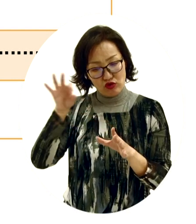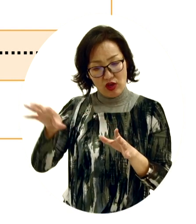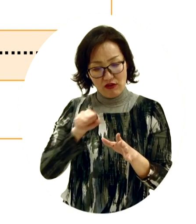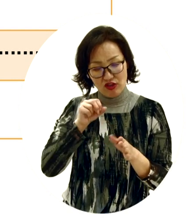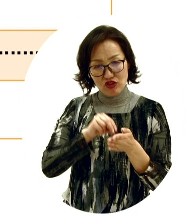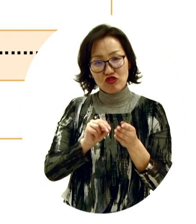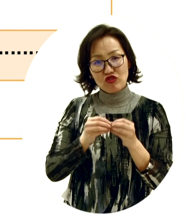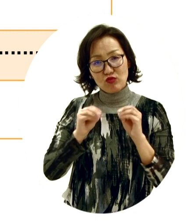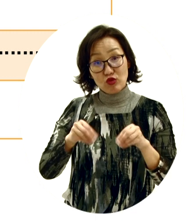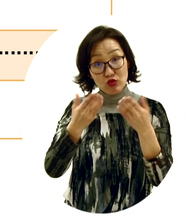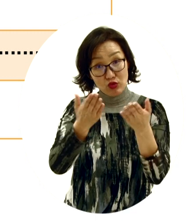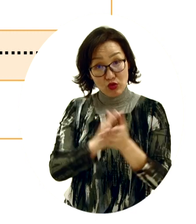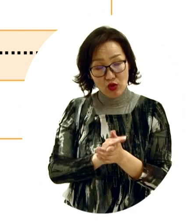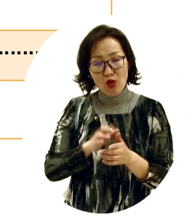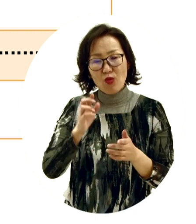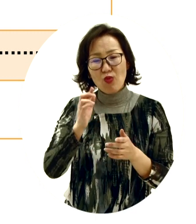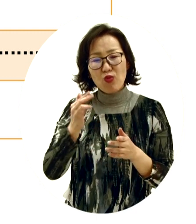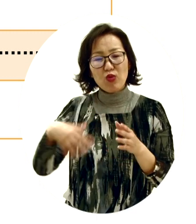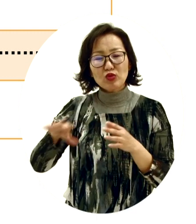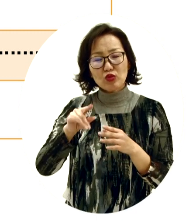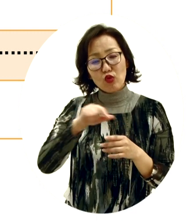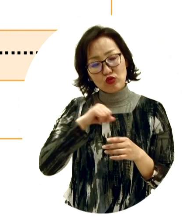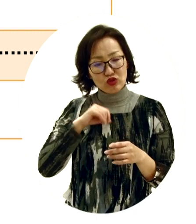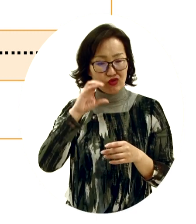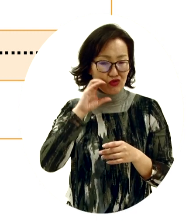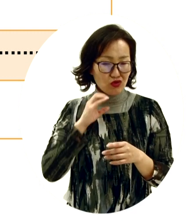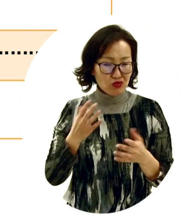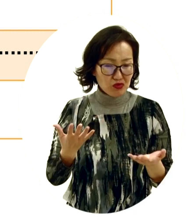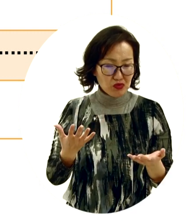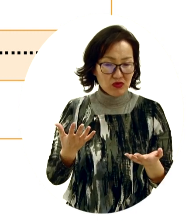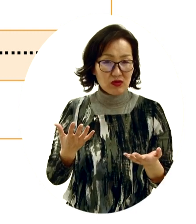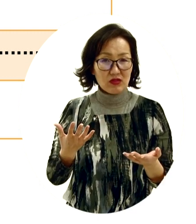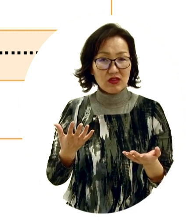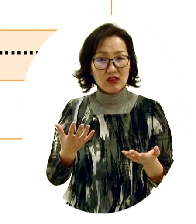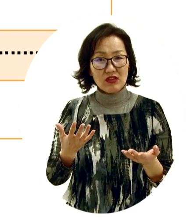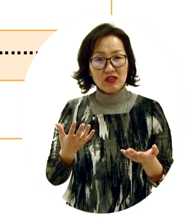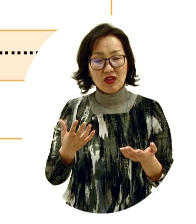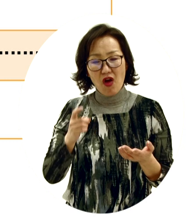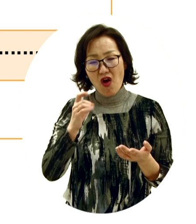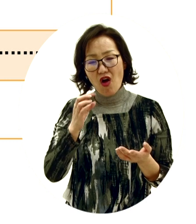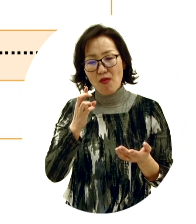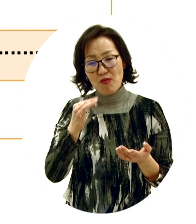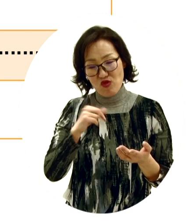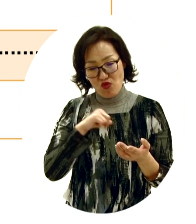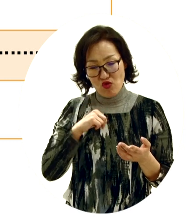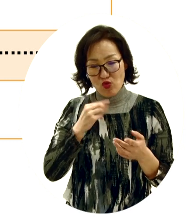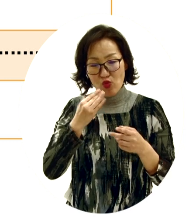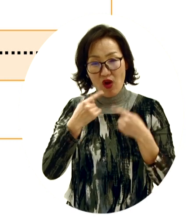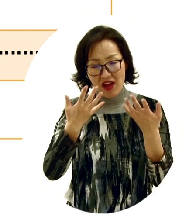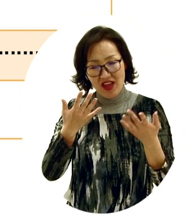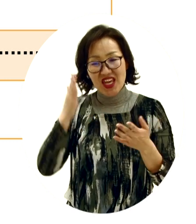хийж болно. Мөн бусад зүйл гэдэг дээр өөрсдийн сонирхдаг зүйл, мөн хоббинийхоо